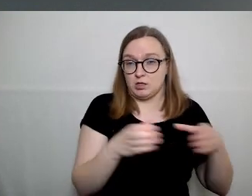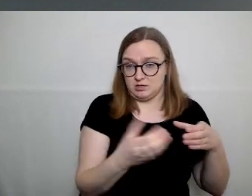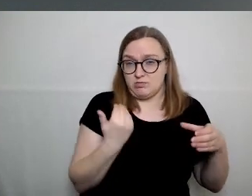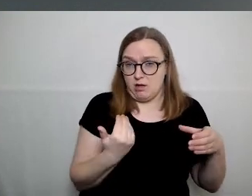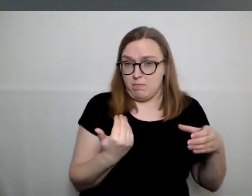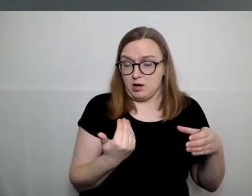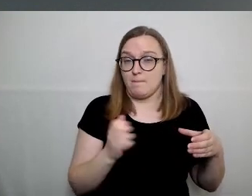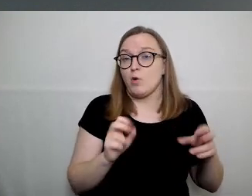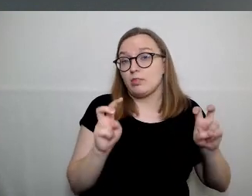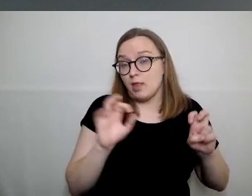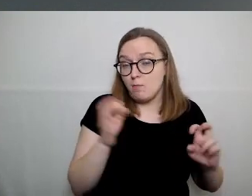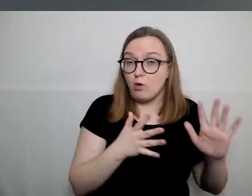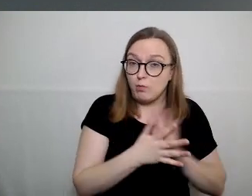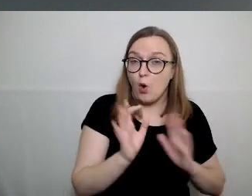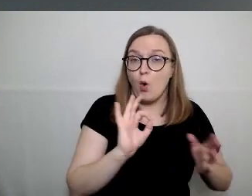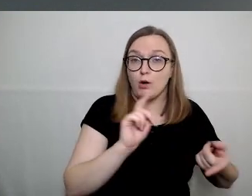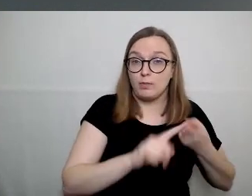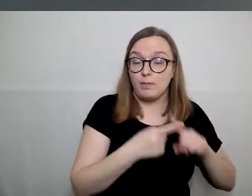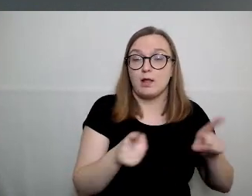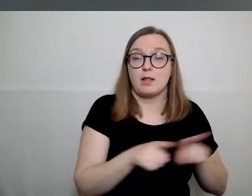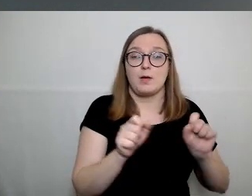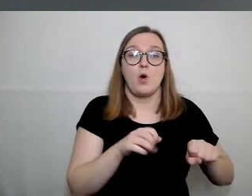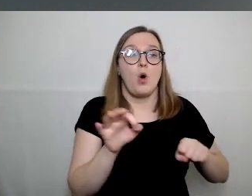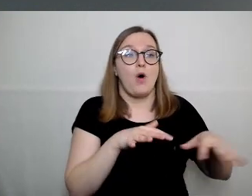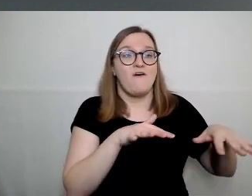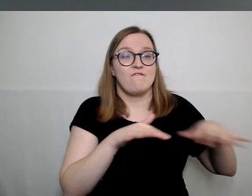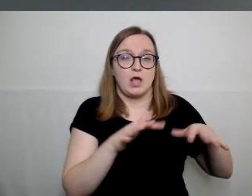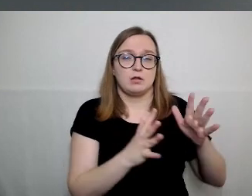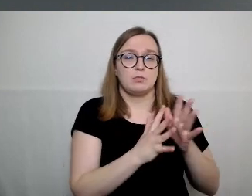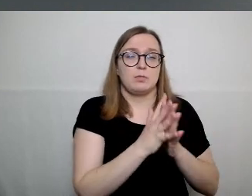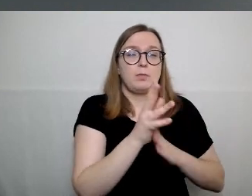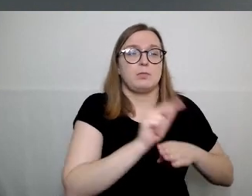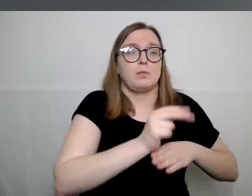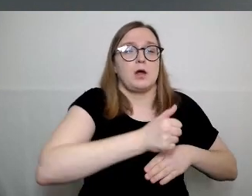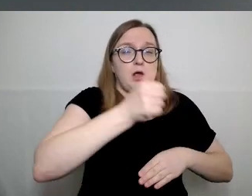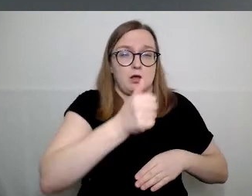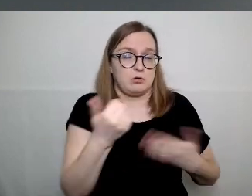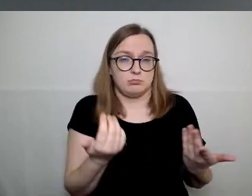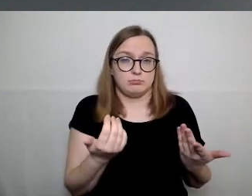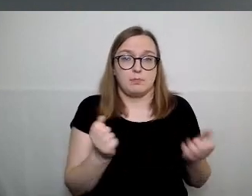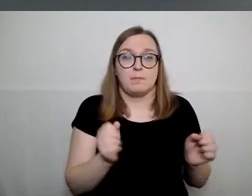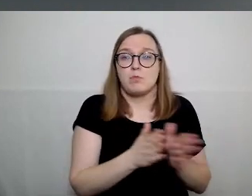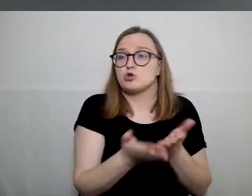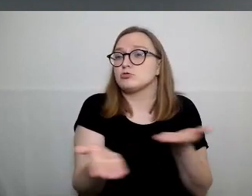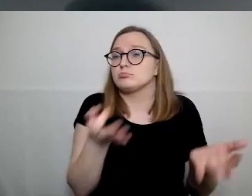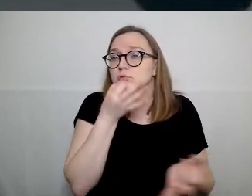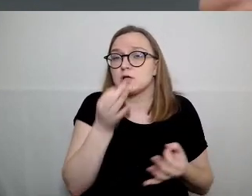kalbėti ir apie efektyvinimą veiklos. Nu, tobulumui ribų nėra. Prašau, ponai, Mantas Aleksa, Laisvės